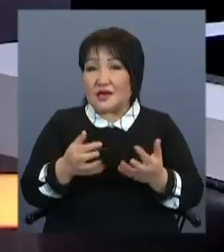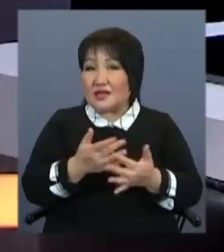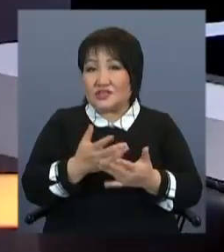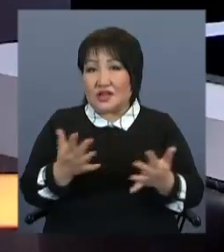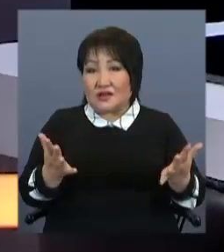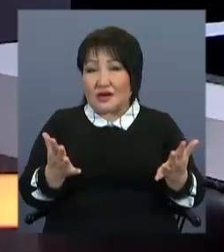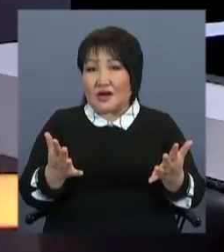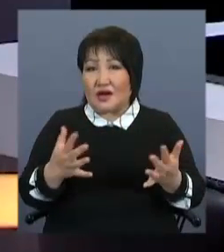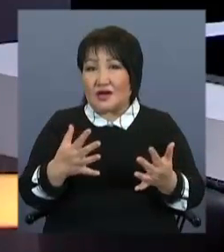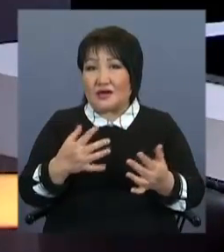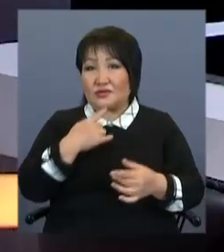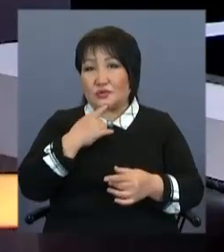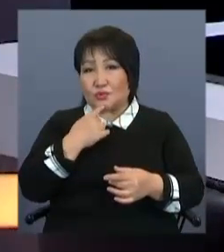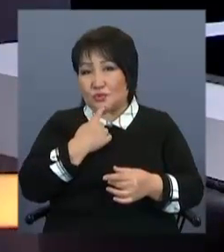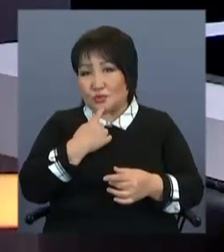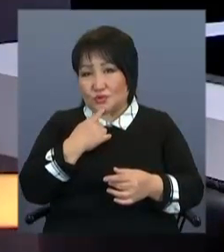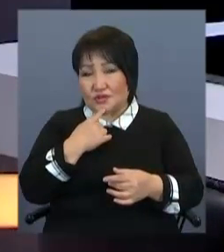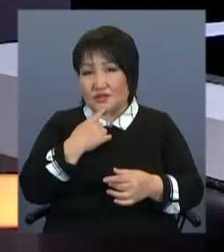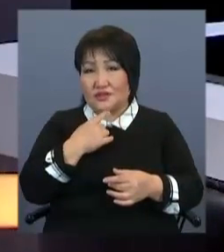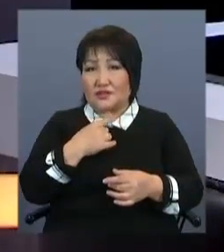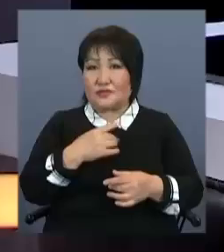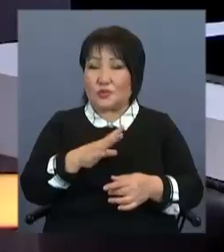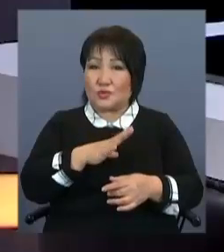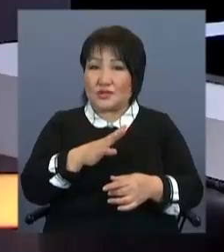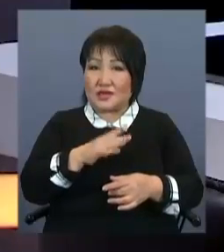жинақтау, кадрлар мәселесін жинақтау деген секілді?